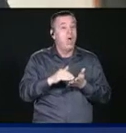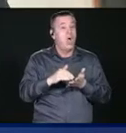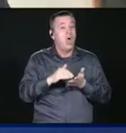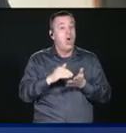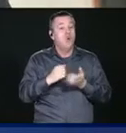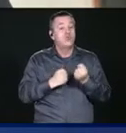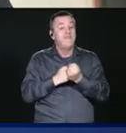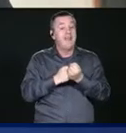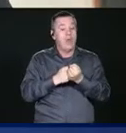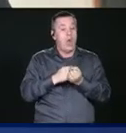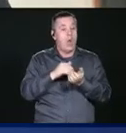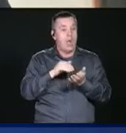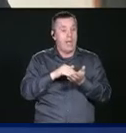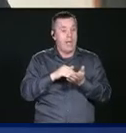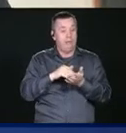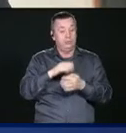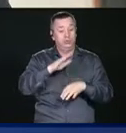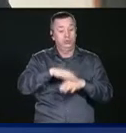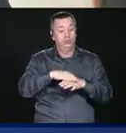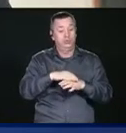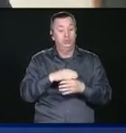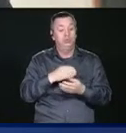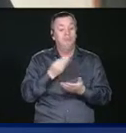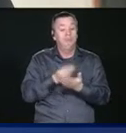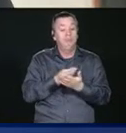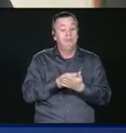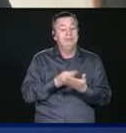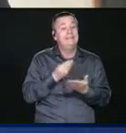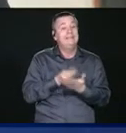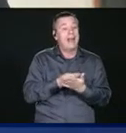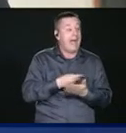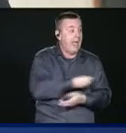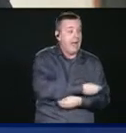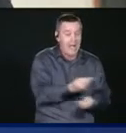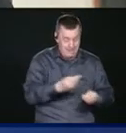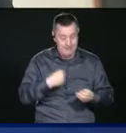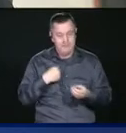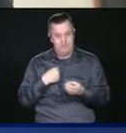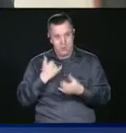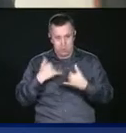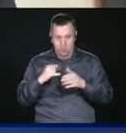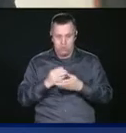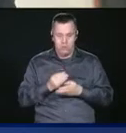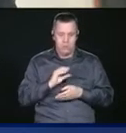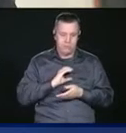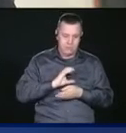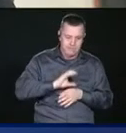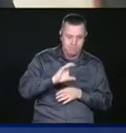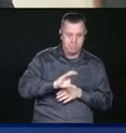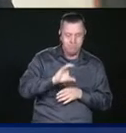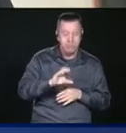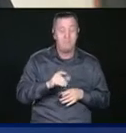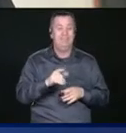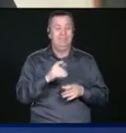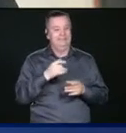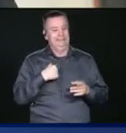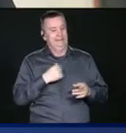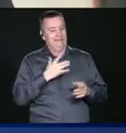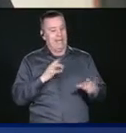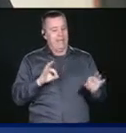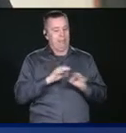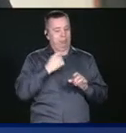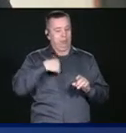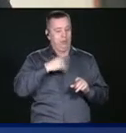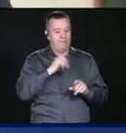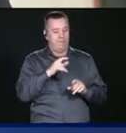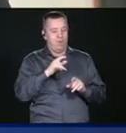de cette subvention sur la masse salariale. Nous allons continuer de nous assurer que les gens gardent ce lien avec